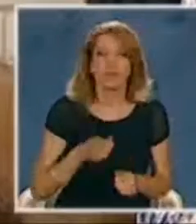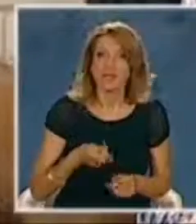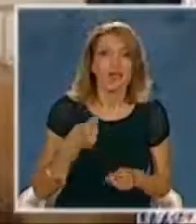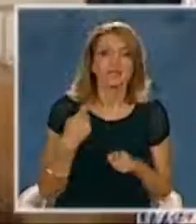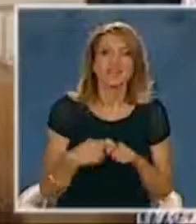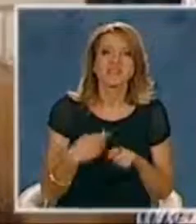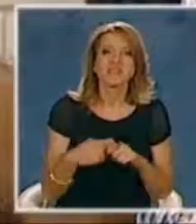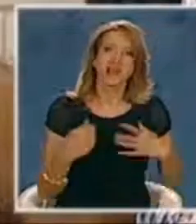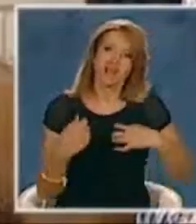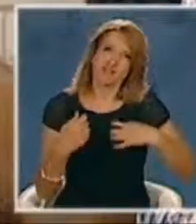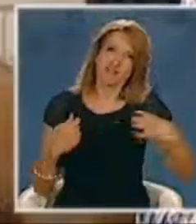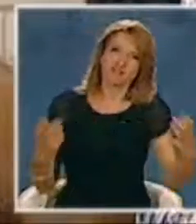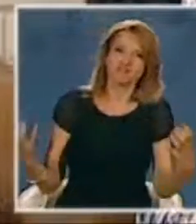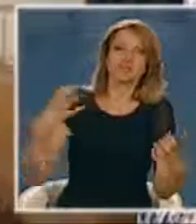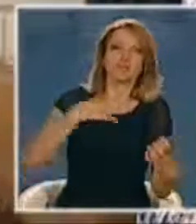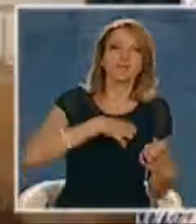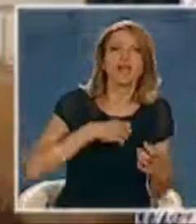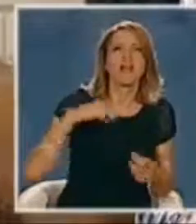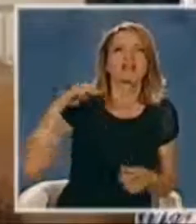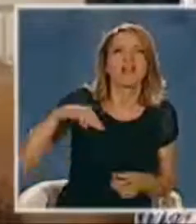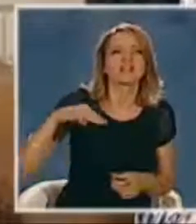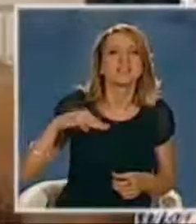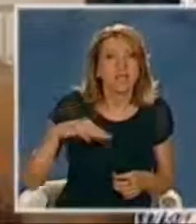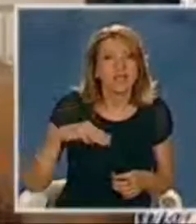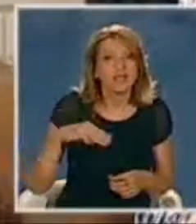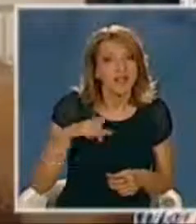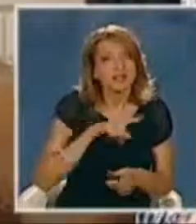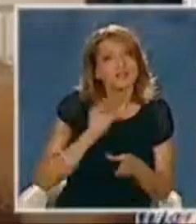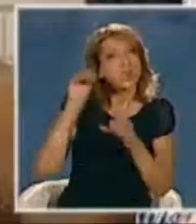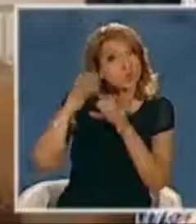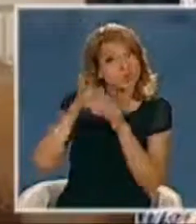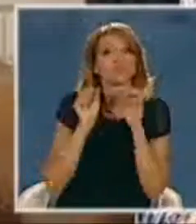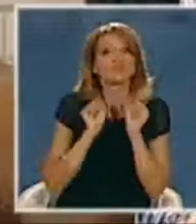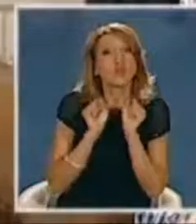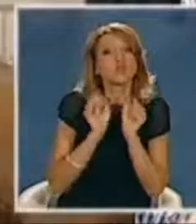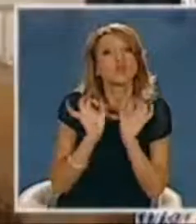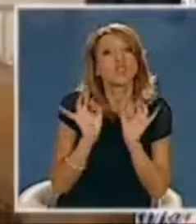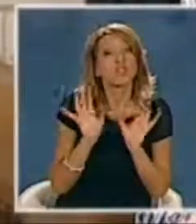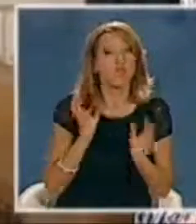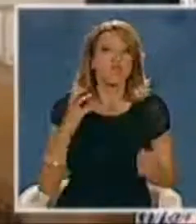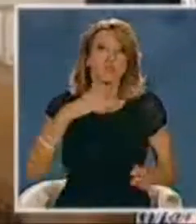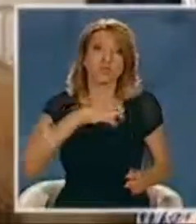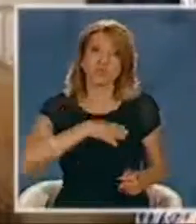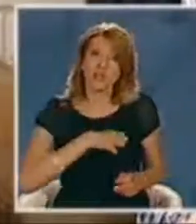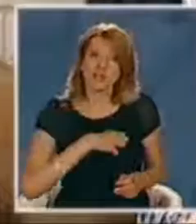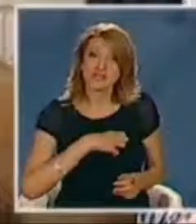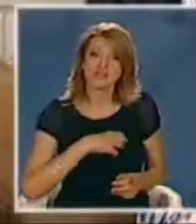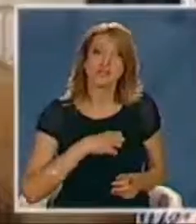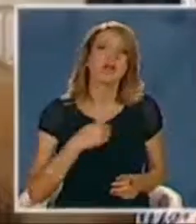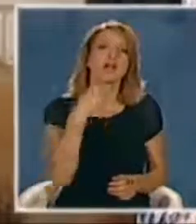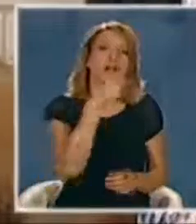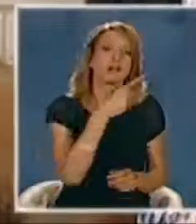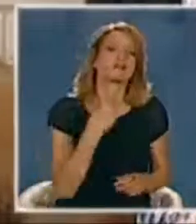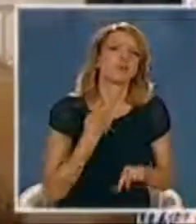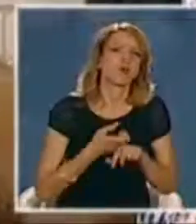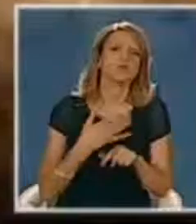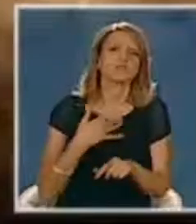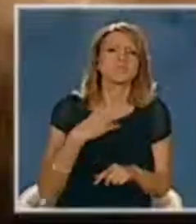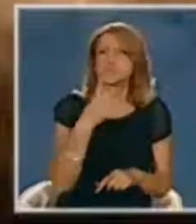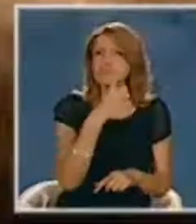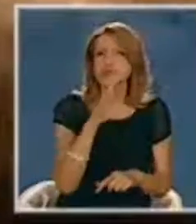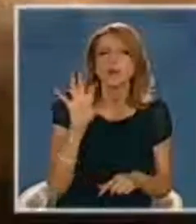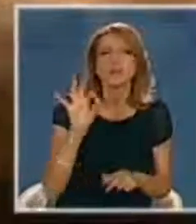направи трансплантация. Това момче беше в списъка за трансплантация. На сърце? Да. Искаха му много голяма сума, 150 000 лева